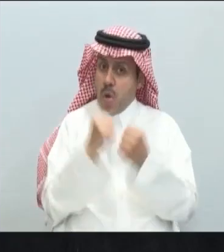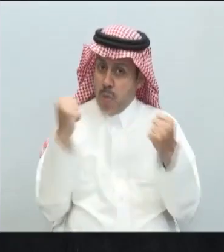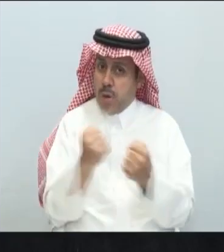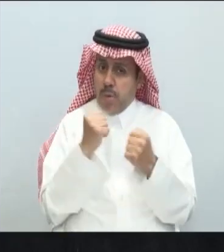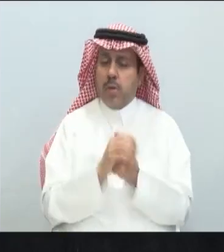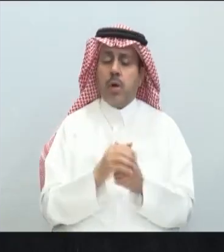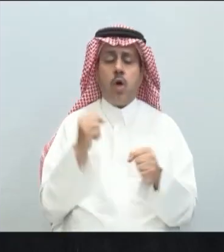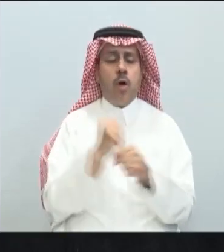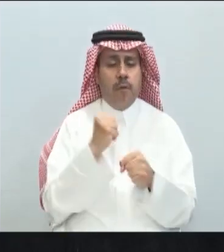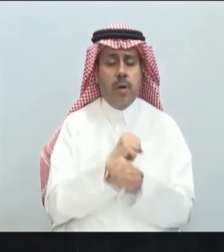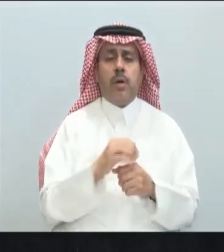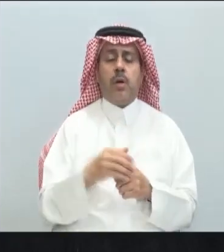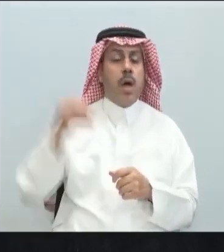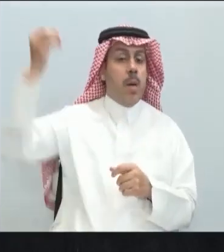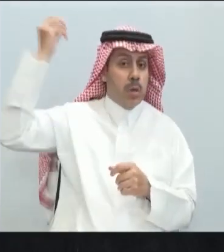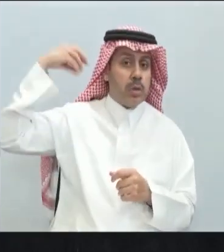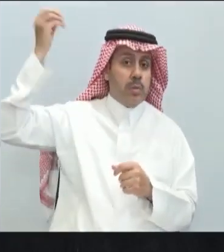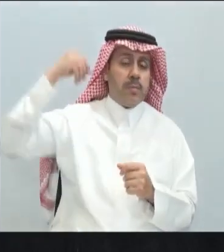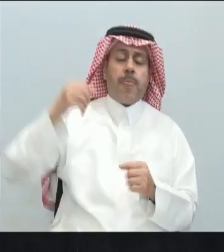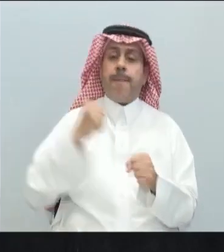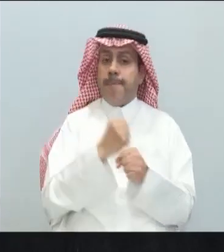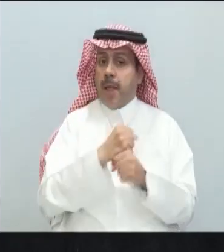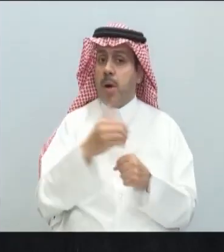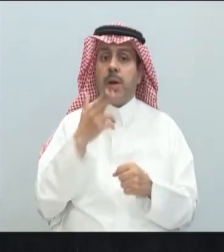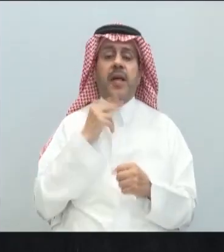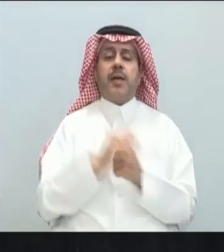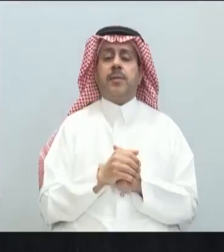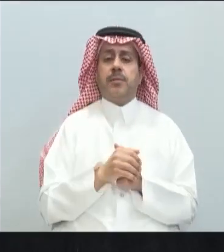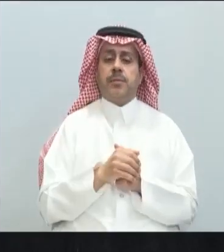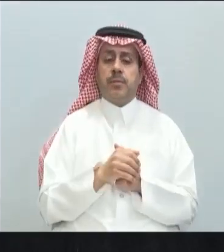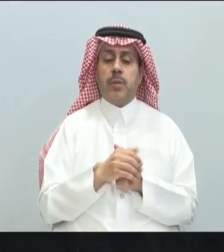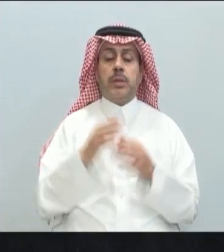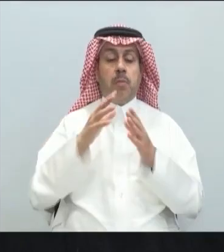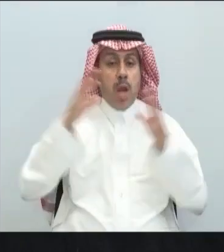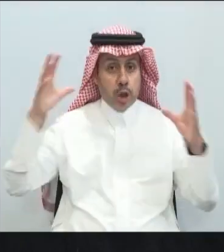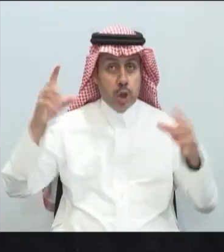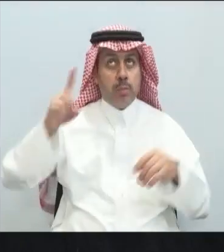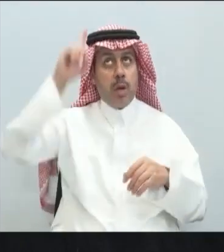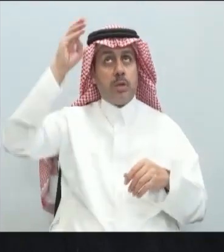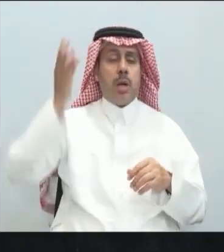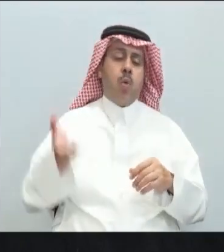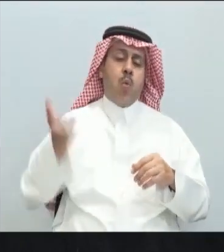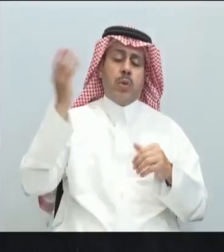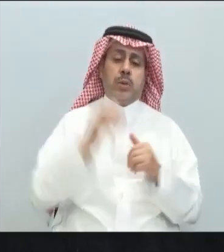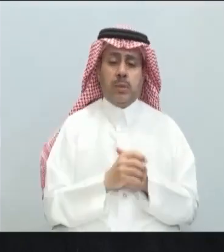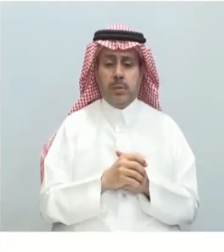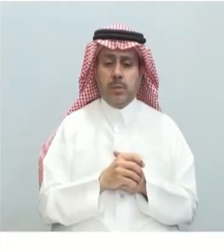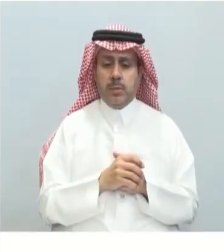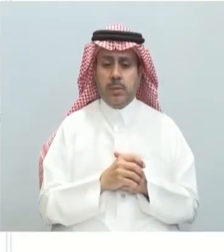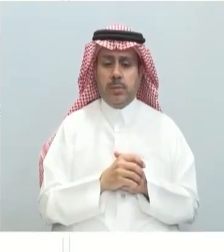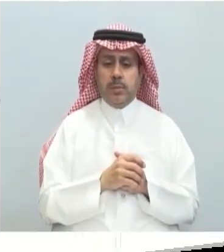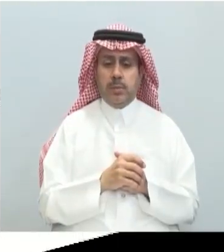واضرب في كل باب من ابواب الخير بسهم حتى تحضى بالاجر من عند الله سبحانه